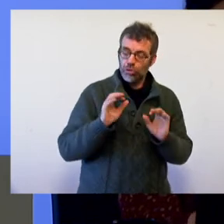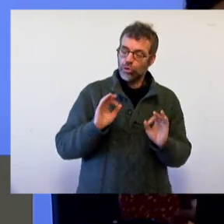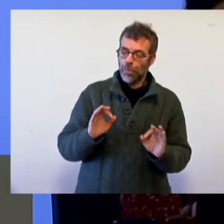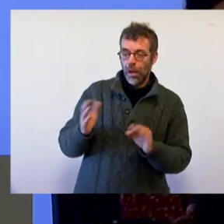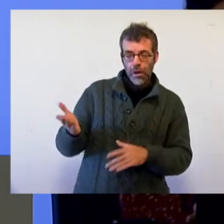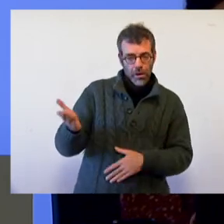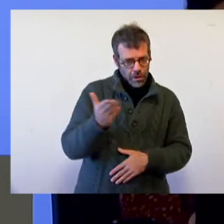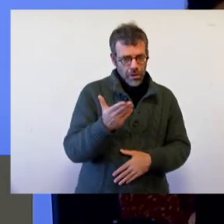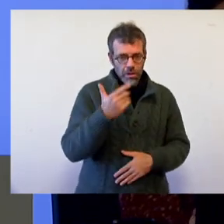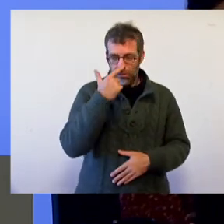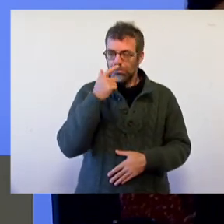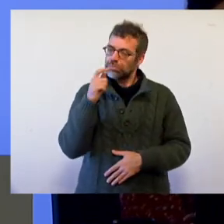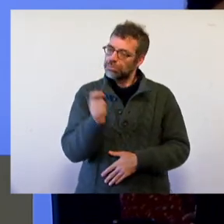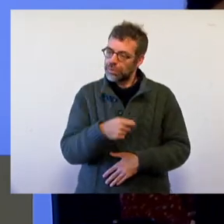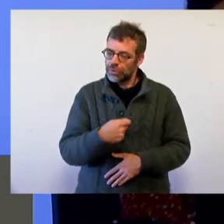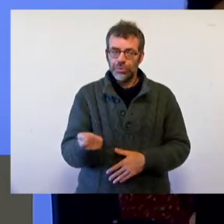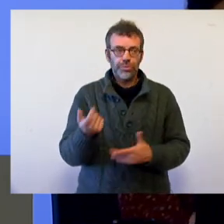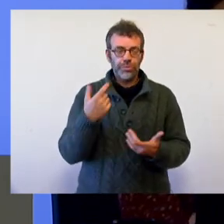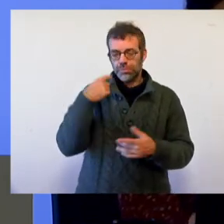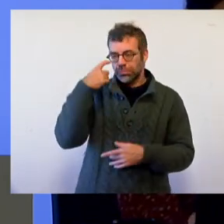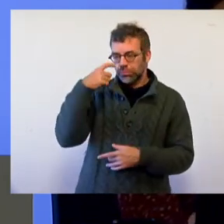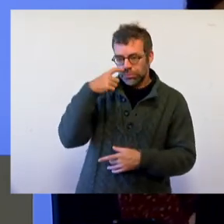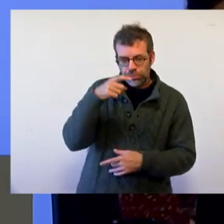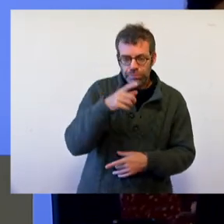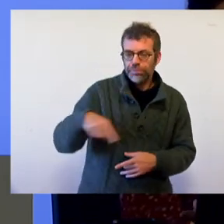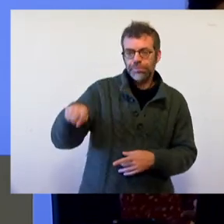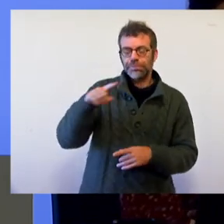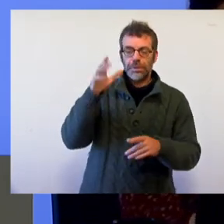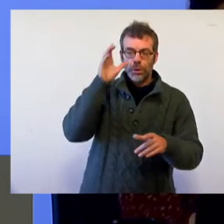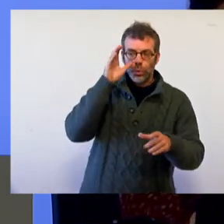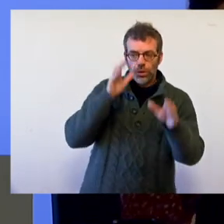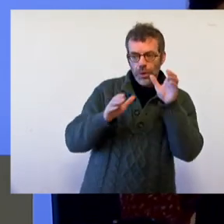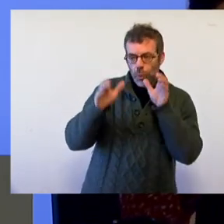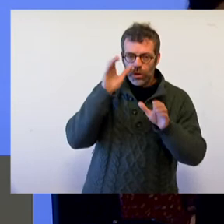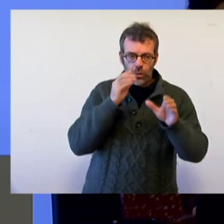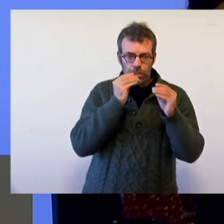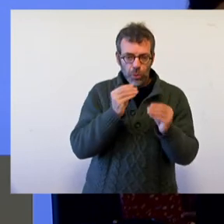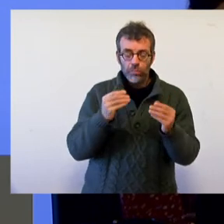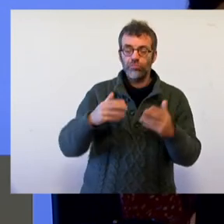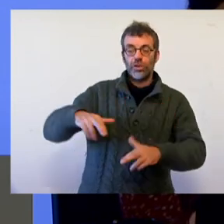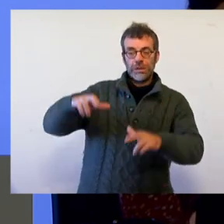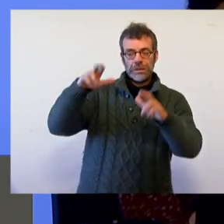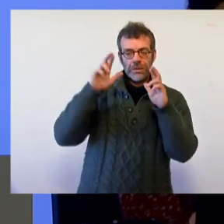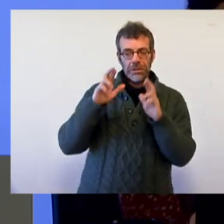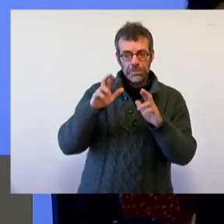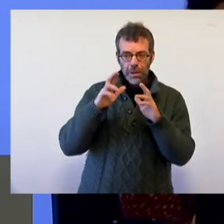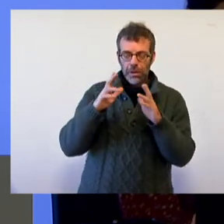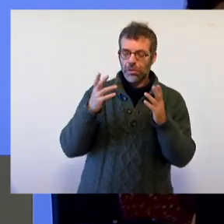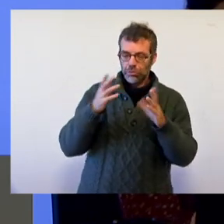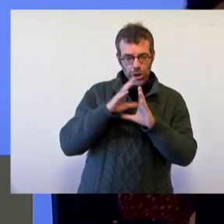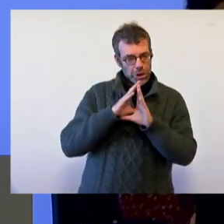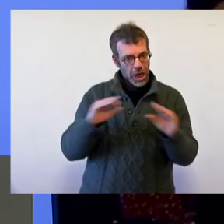part des listes. Voilà. En tout cas, souhaitons que la sérénité continue dans cette Assemblée aujourd'hui.